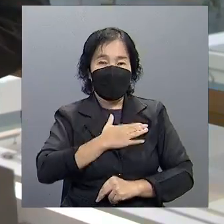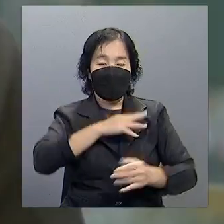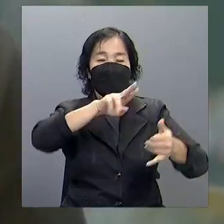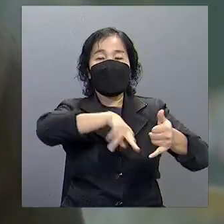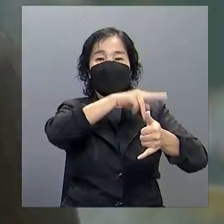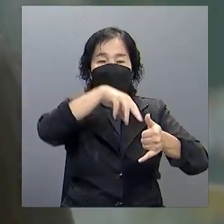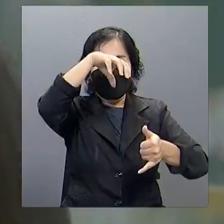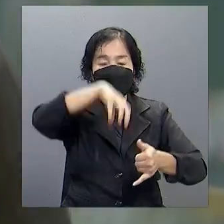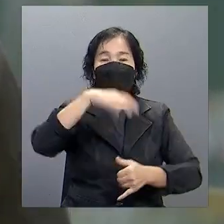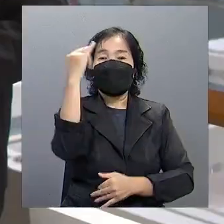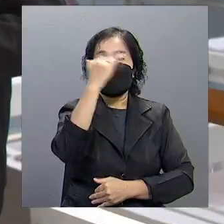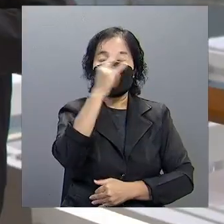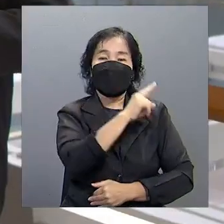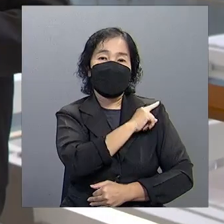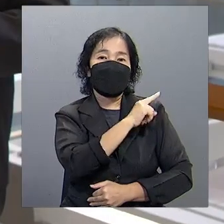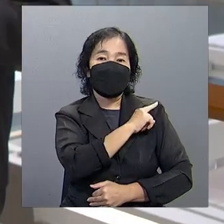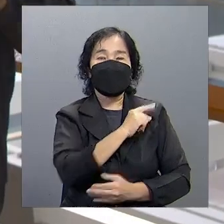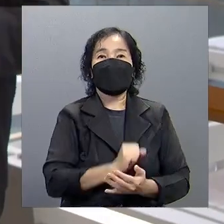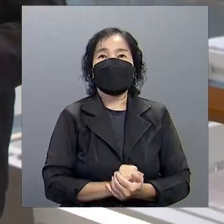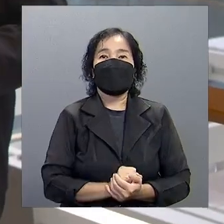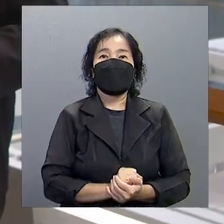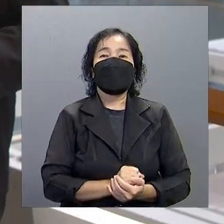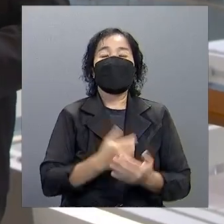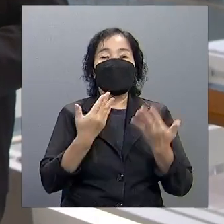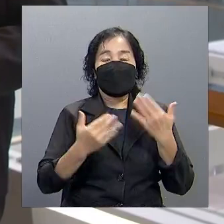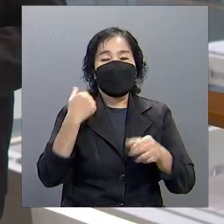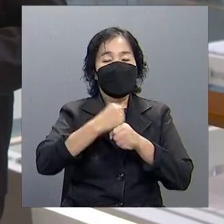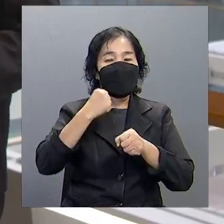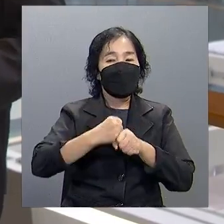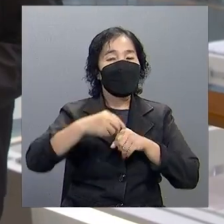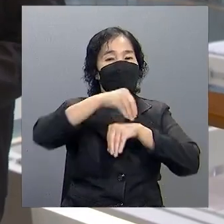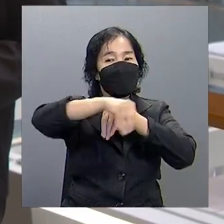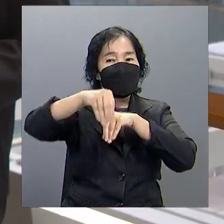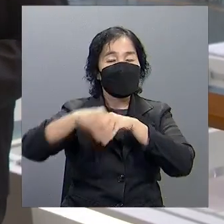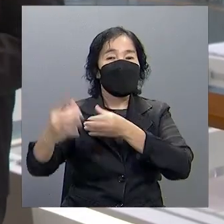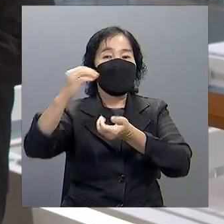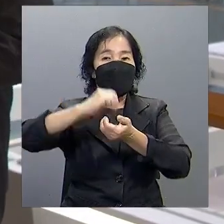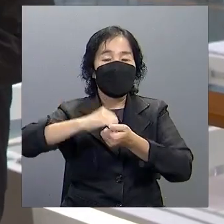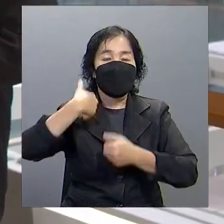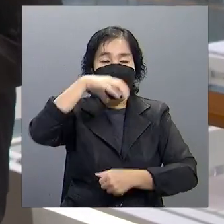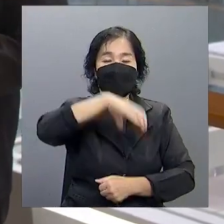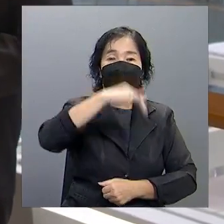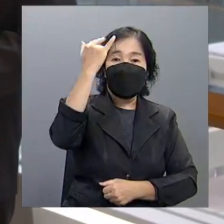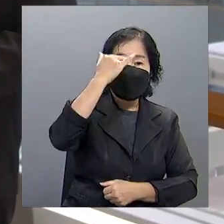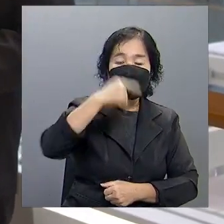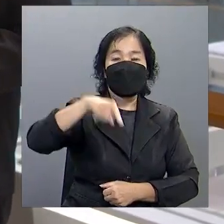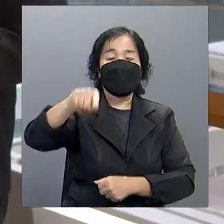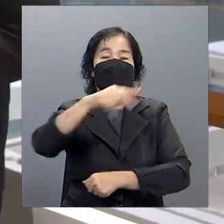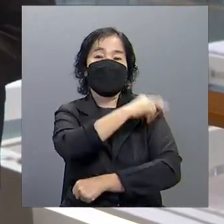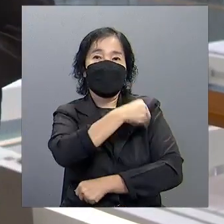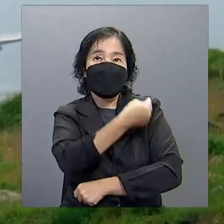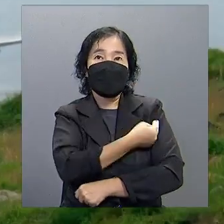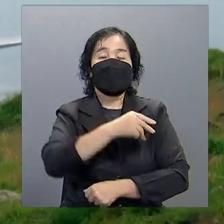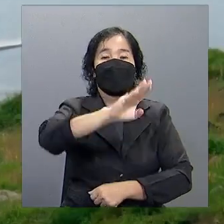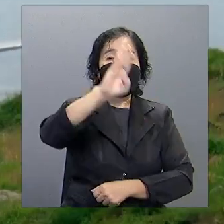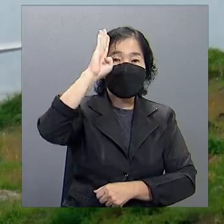ำเนินการร่วมกับหน่วยเครือข่ายนะครับไม่ว่าจะเป็นการบริการของท่าอากาศยานเองหรือว่าจะเป็นตรวจคนเข้าเมือง ครับ และสายการบินที่นำพาผู้โดยส